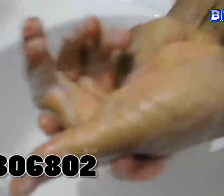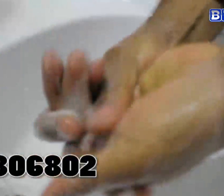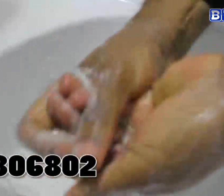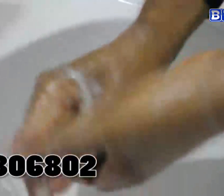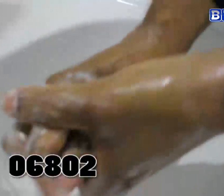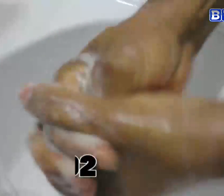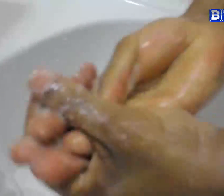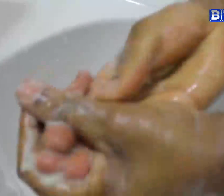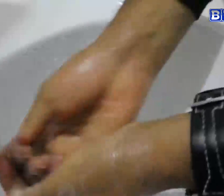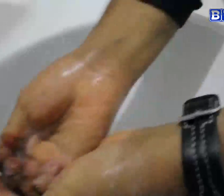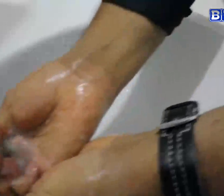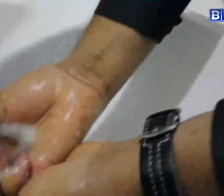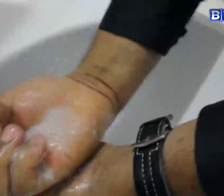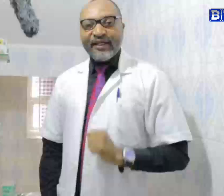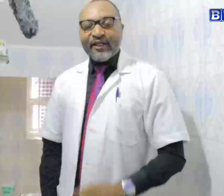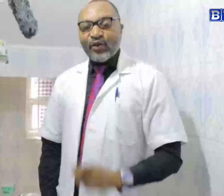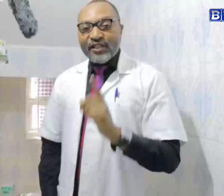07788 30 68.